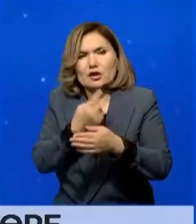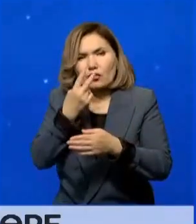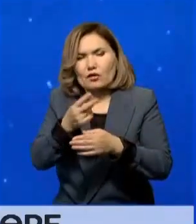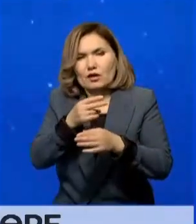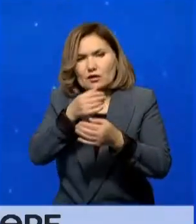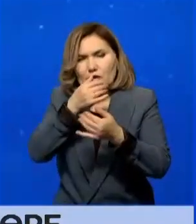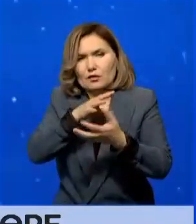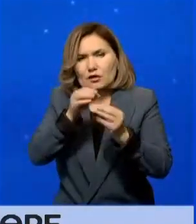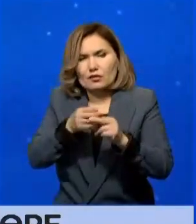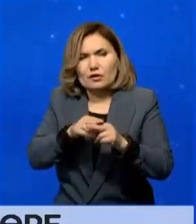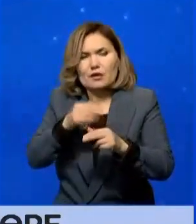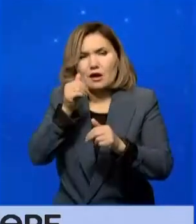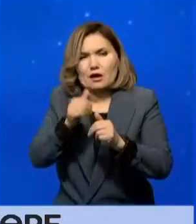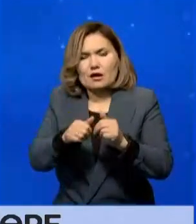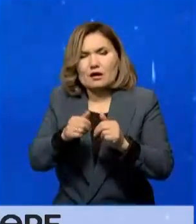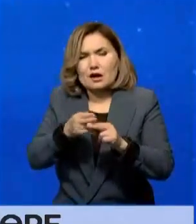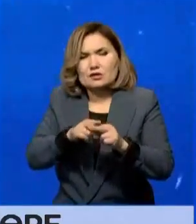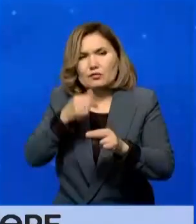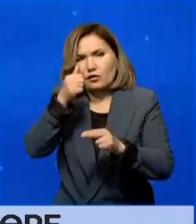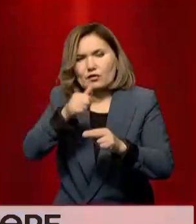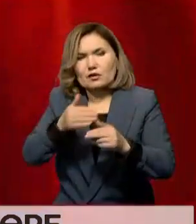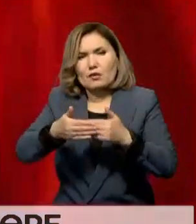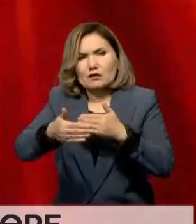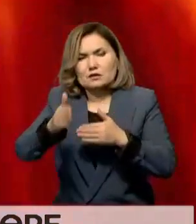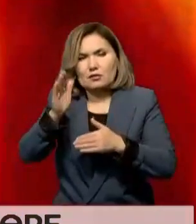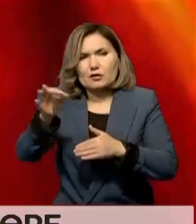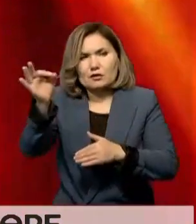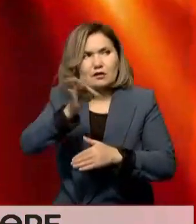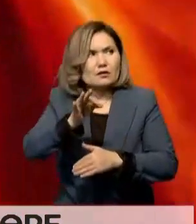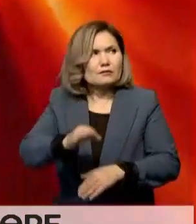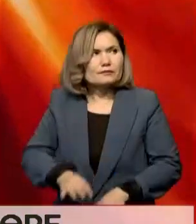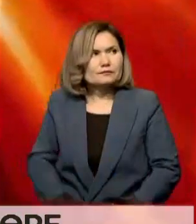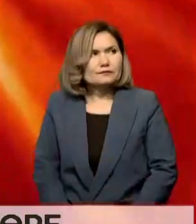Біздің ғаламшардан алыстай береді екен. Аршын Кемелжан, Мұхит Құдықбаев, 24 кезет, Алматыдан.